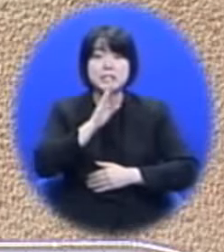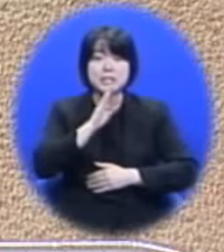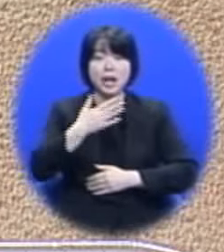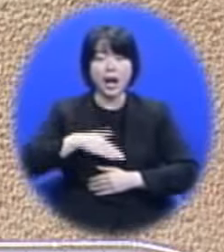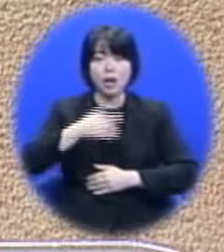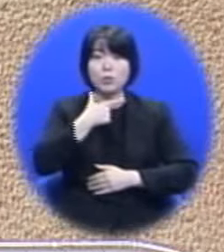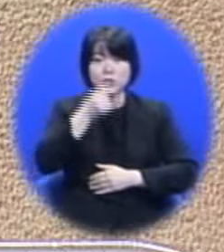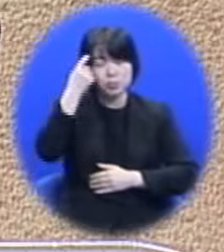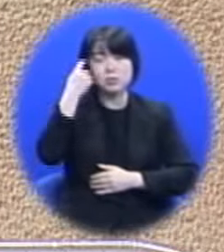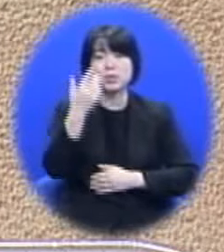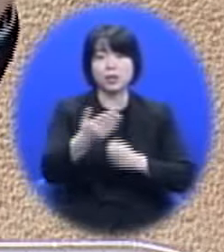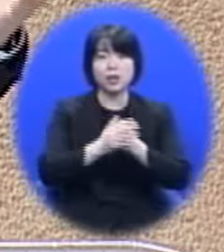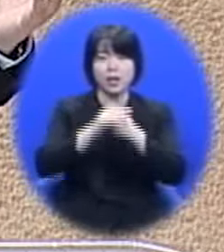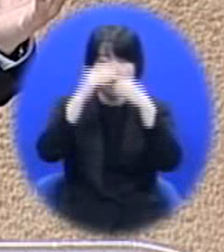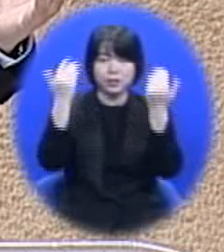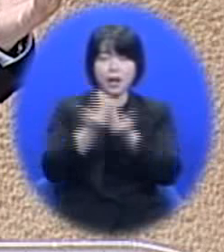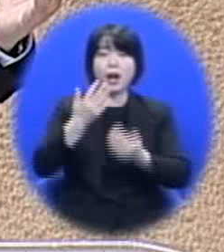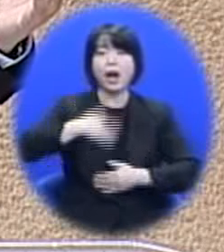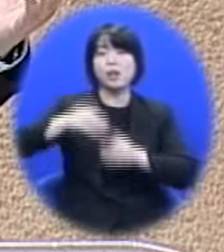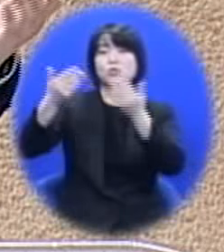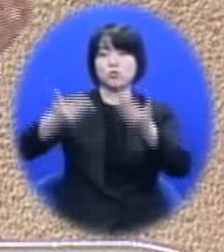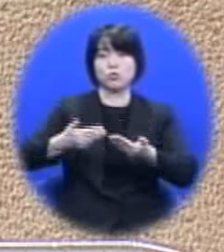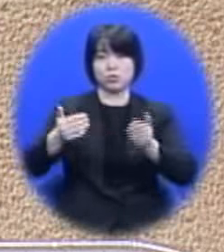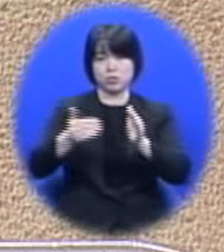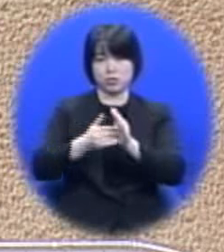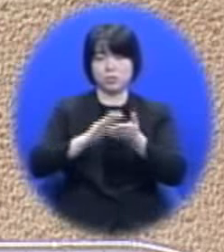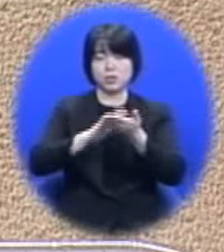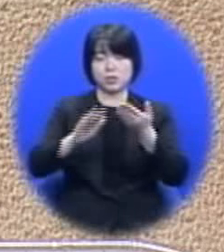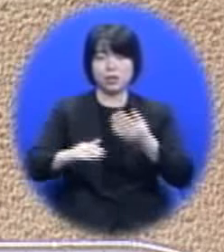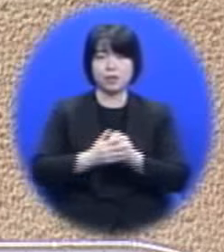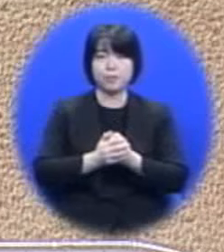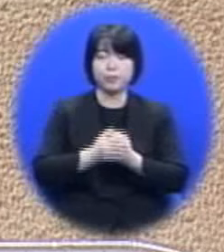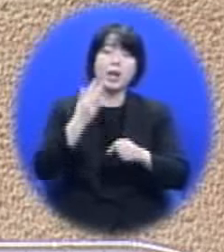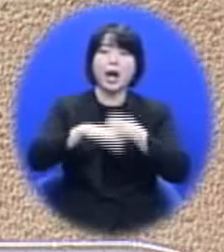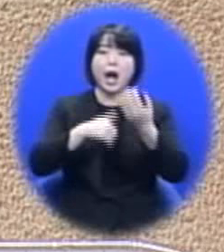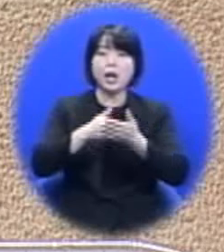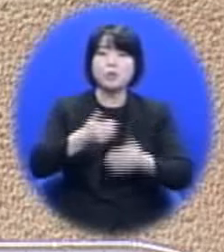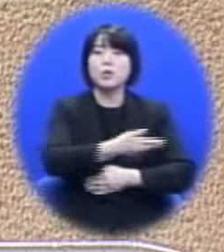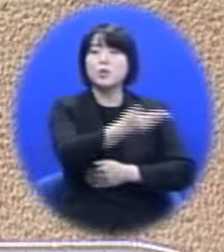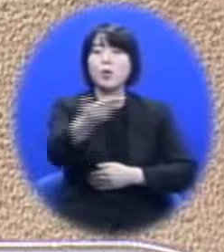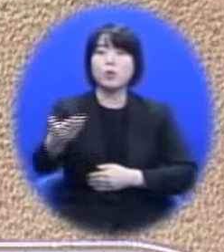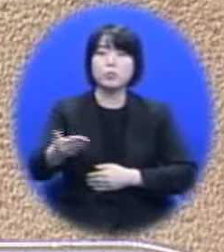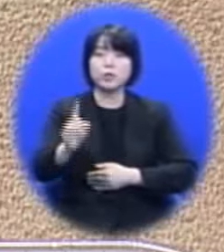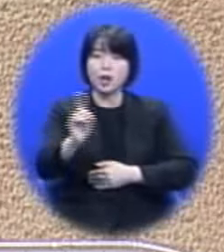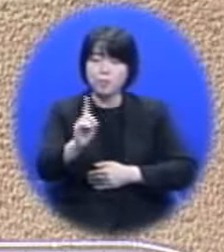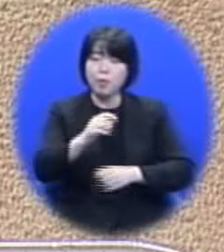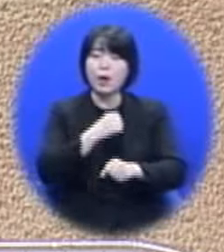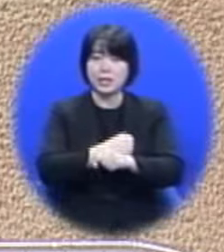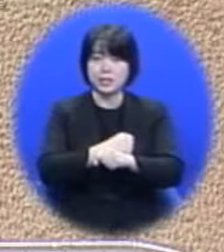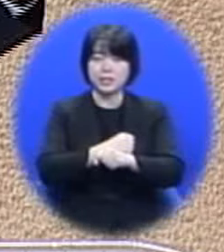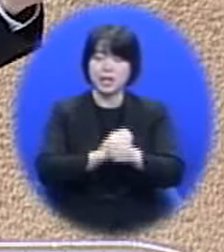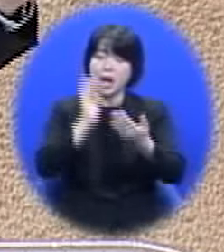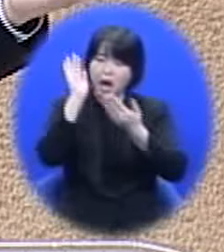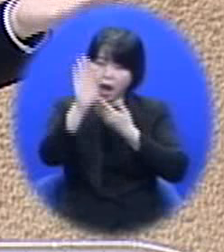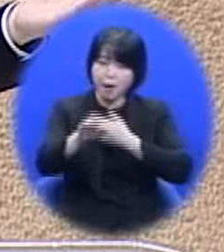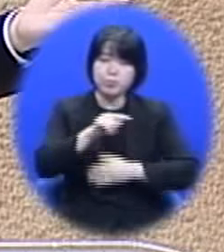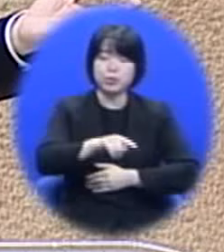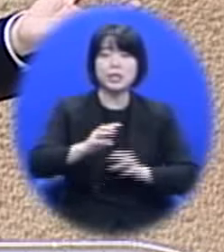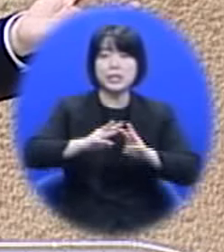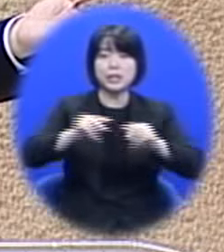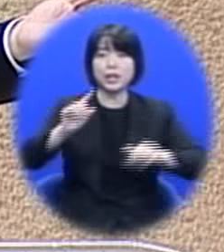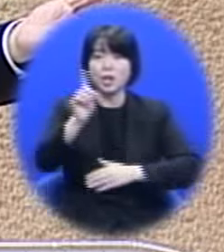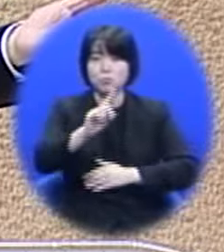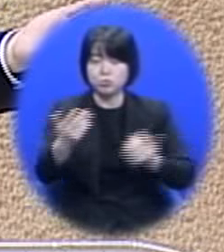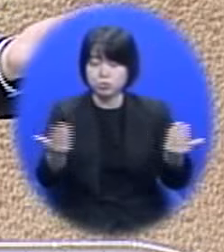다 가르쳐 주셨어요. 주기도문 속에 하나님이 여러분에게 뭘 하실 것인지, 앞으로 하나님이 이 땅에 무슨 것을